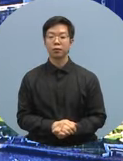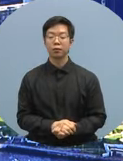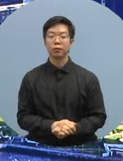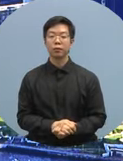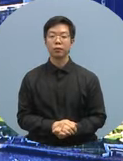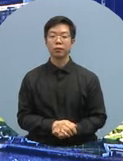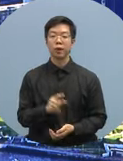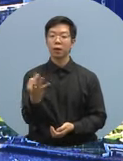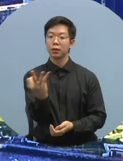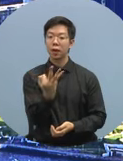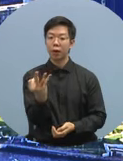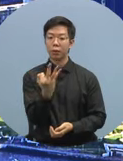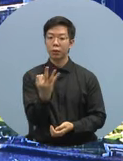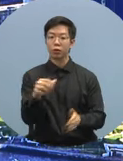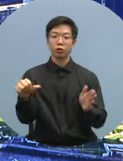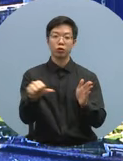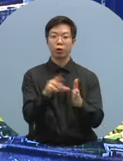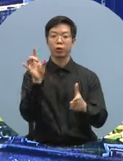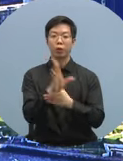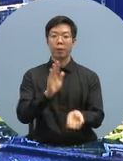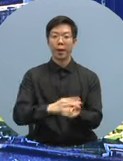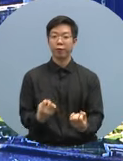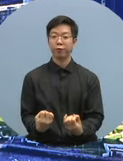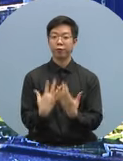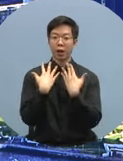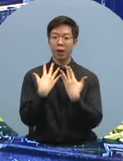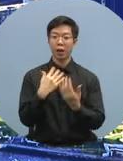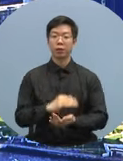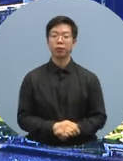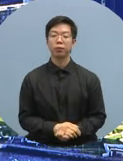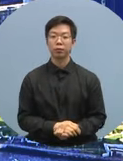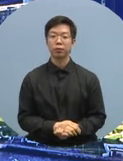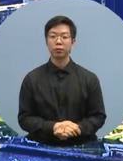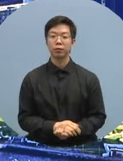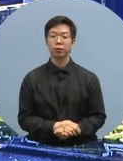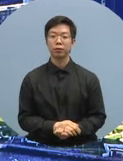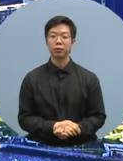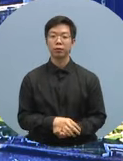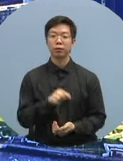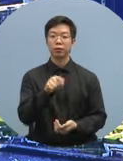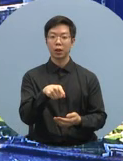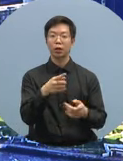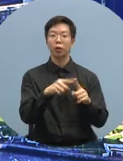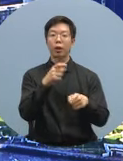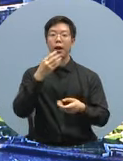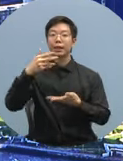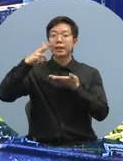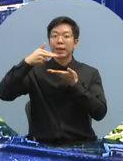是這3宗個案呢最早發病的呢就是其中一位的家庭成員，那他就